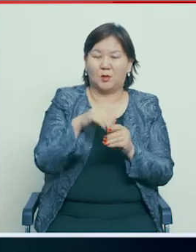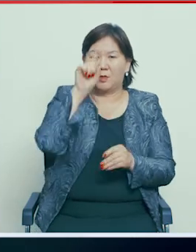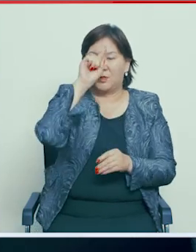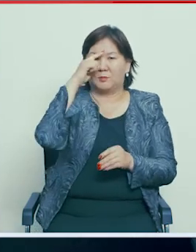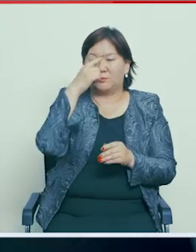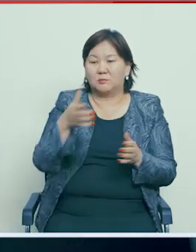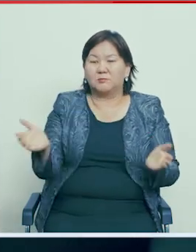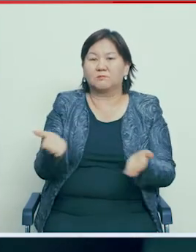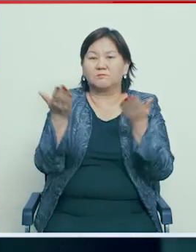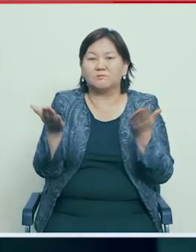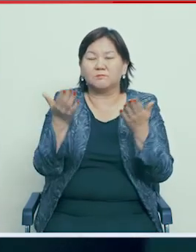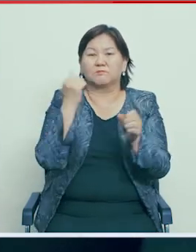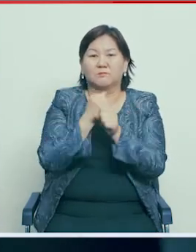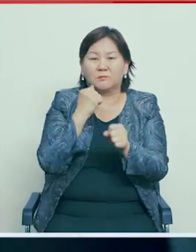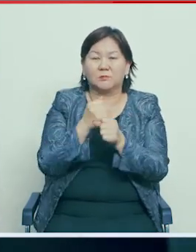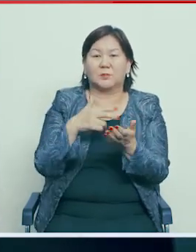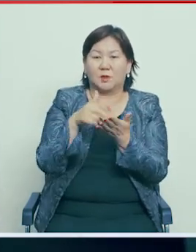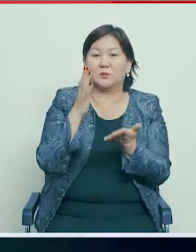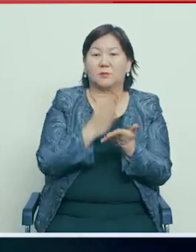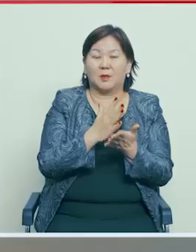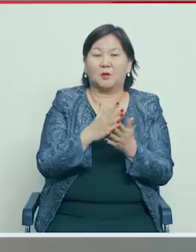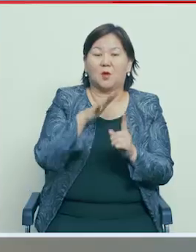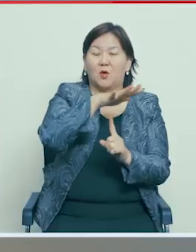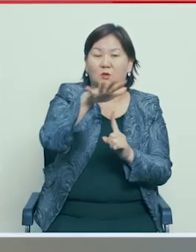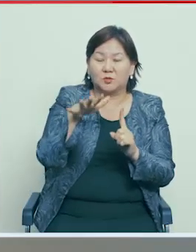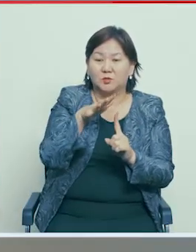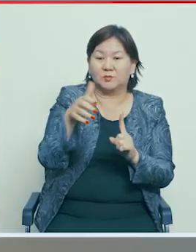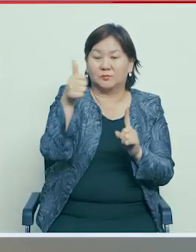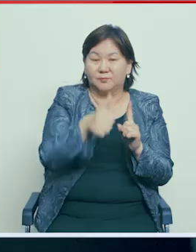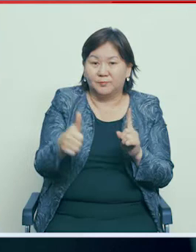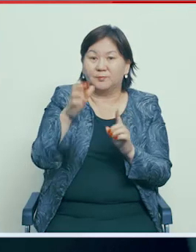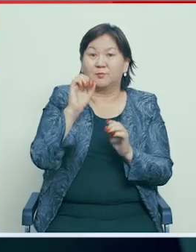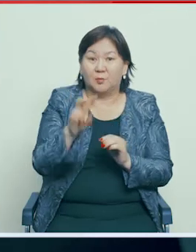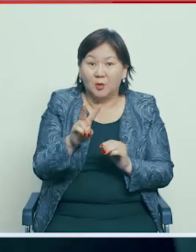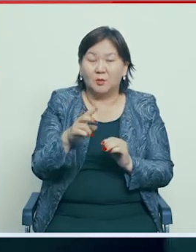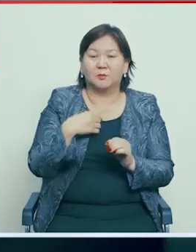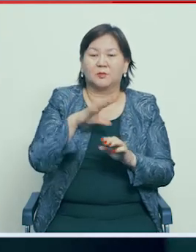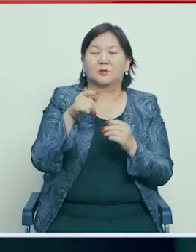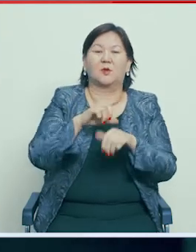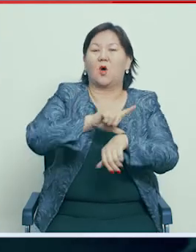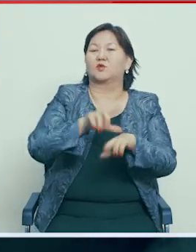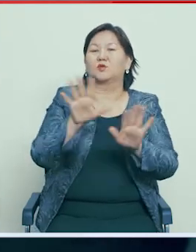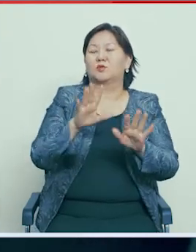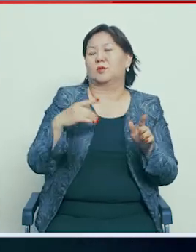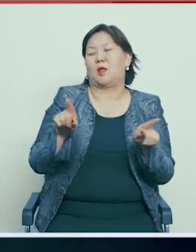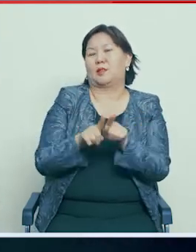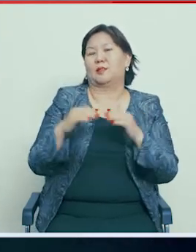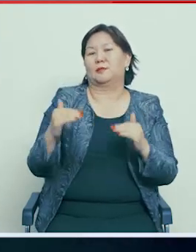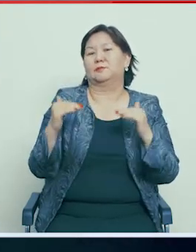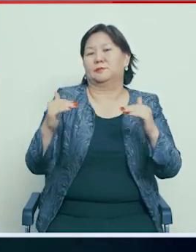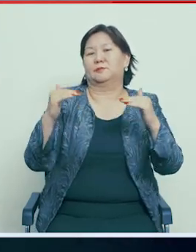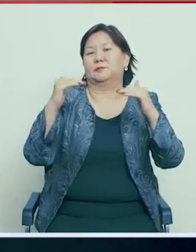тийм ээ бас ингээд нэмэр хандив өргөд явж байгаа. Тэгэхээр орчин нөхцөл бүрдсэн байгаа бол бид нар ерөөсөө хинээс дутахгүй бусдын хийдгийг л